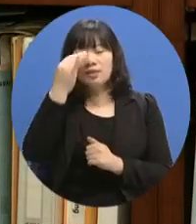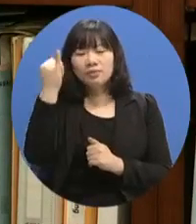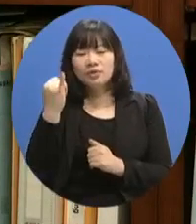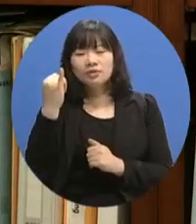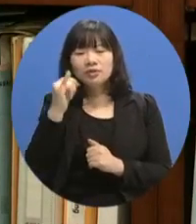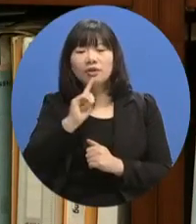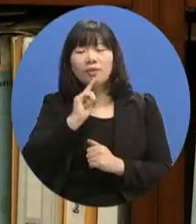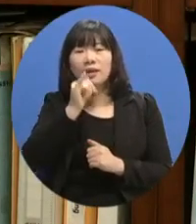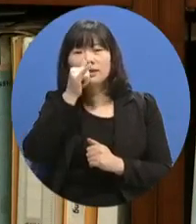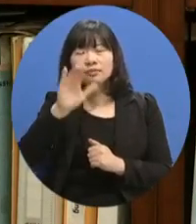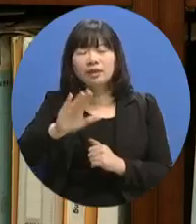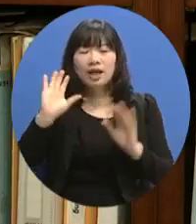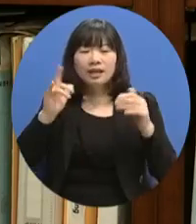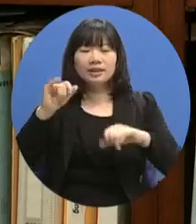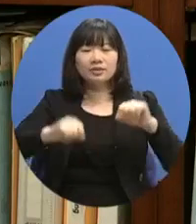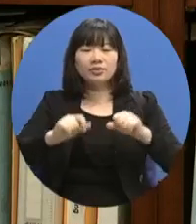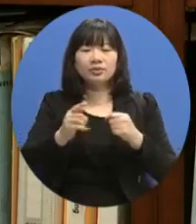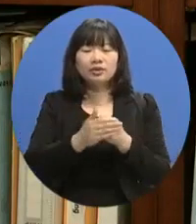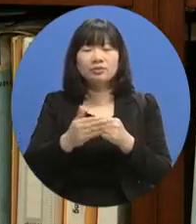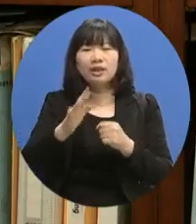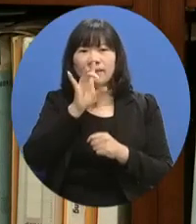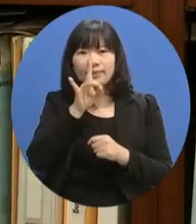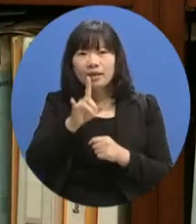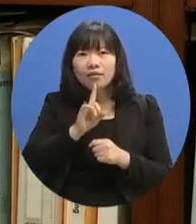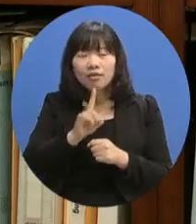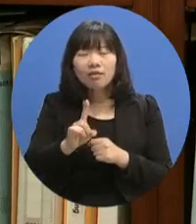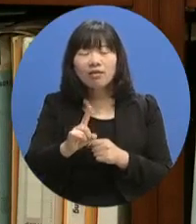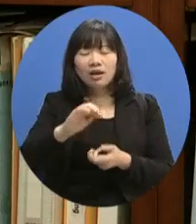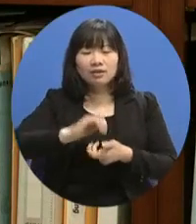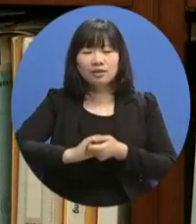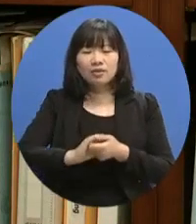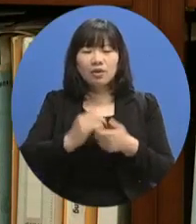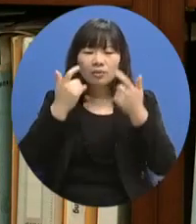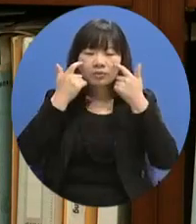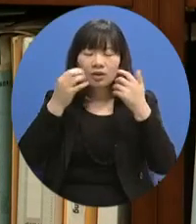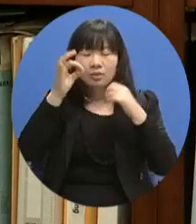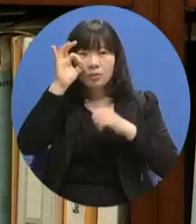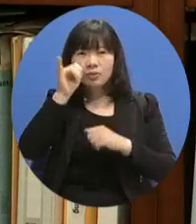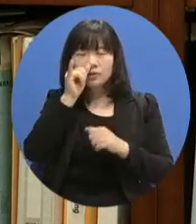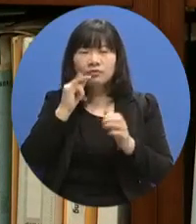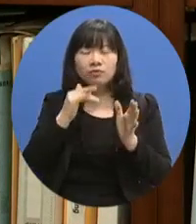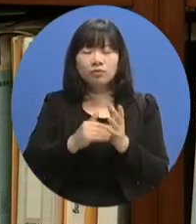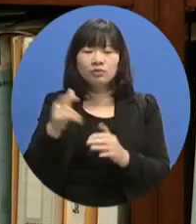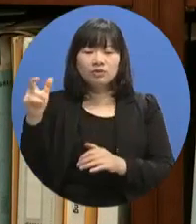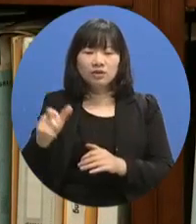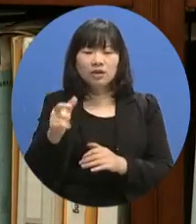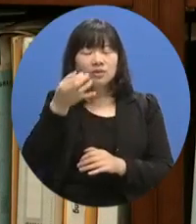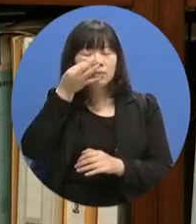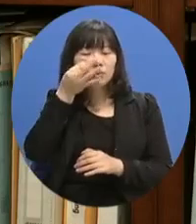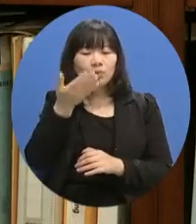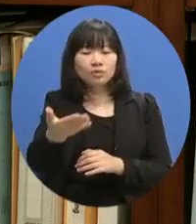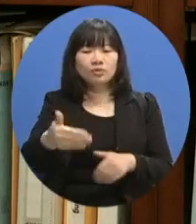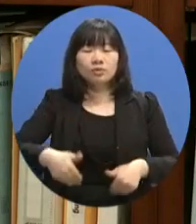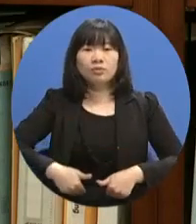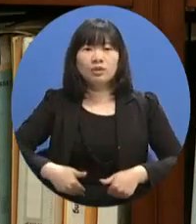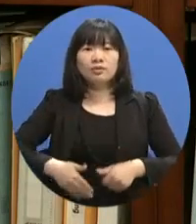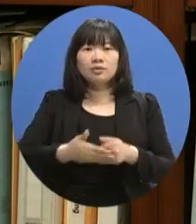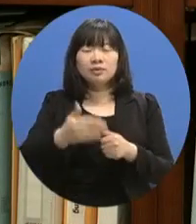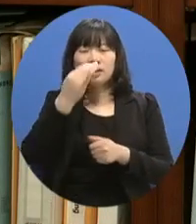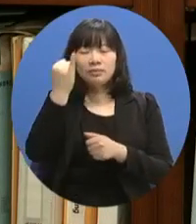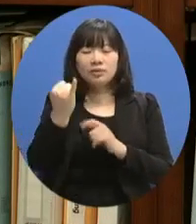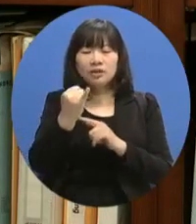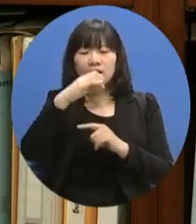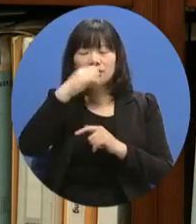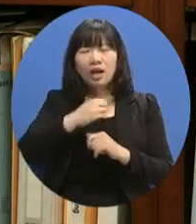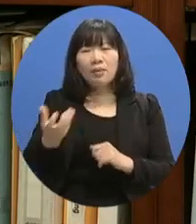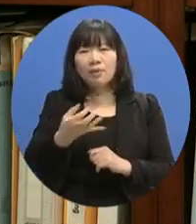할머니라고 하더라도 아이 행동에 대해서 안 되는 한계점은 분명하고 단호하게 짚어주셔야 합니다. 그래서 할머니가